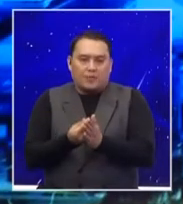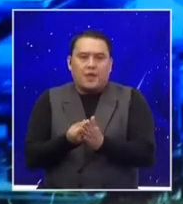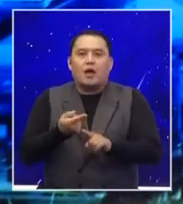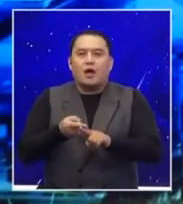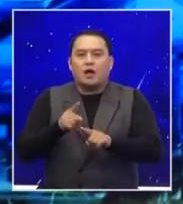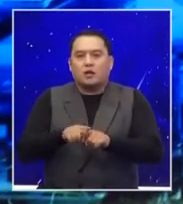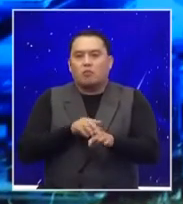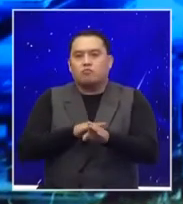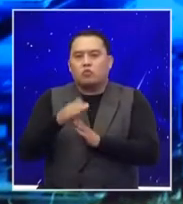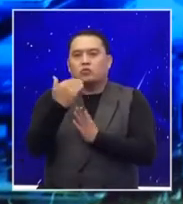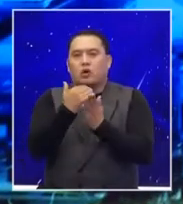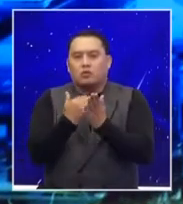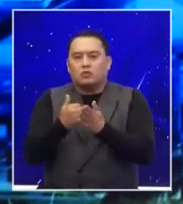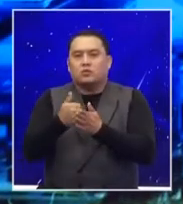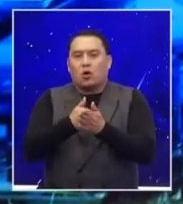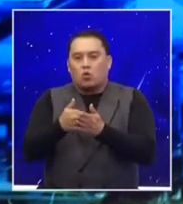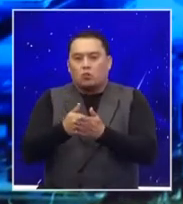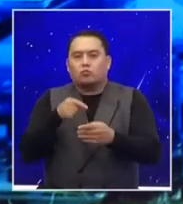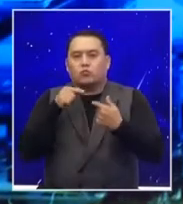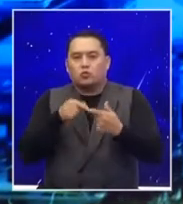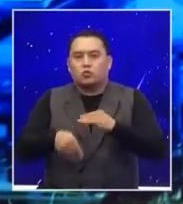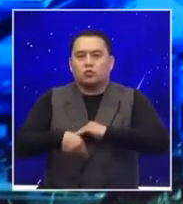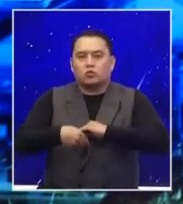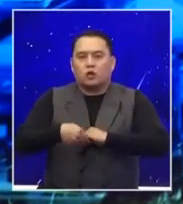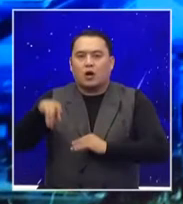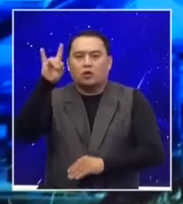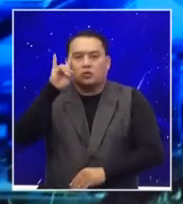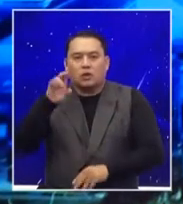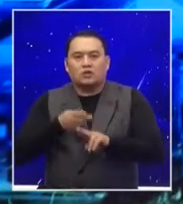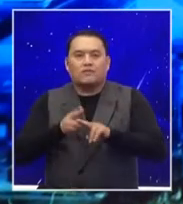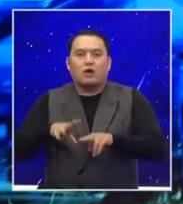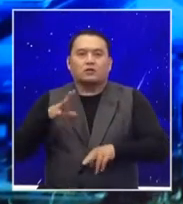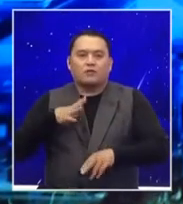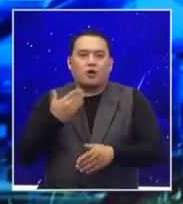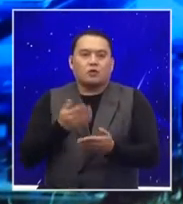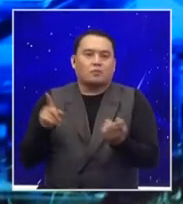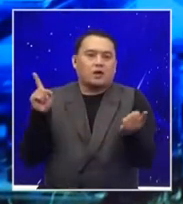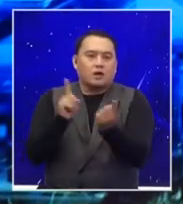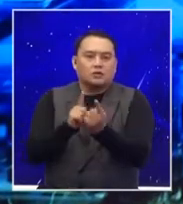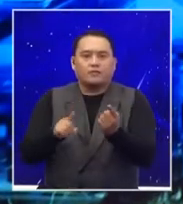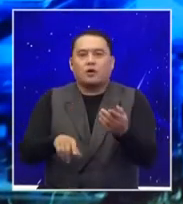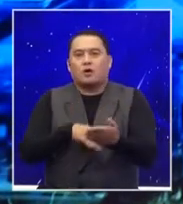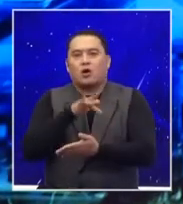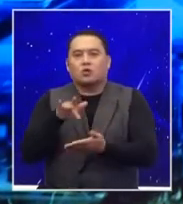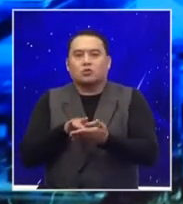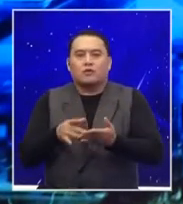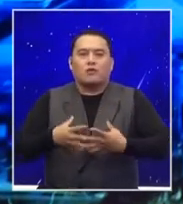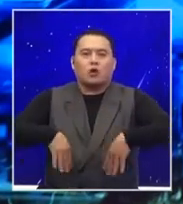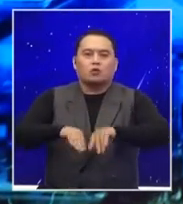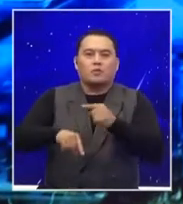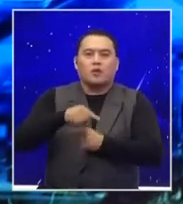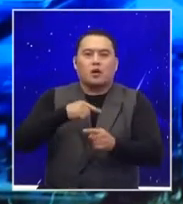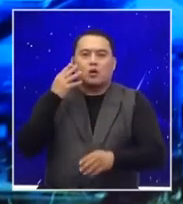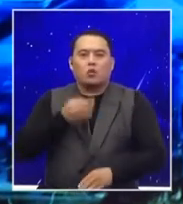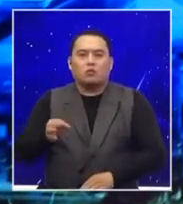Это далеко не полный перечень достижений антикоррупционной службы страны, озвученный на встрече с представителями гражданского сектора и